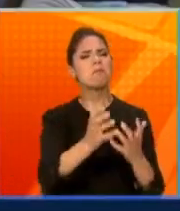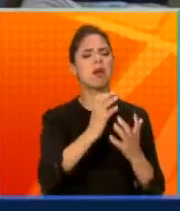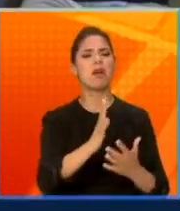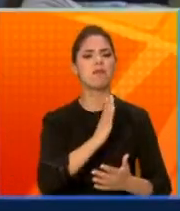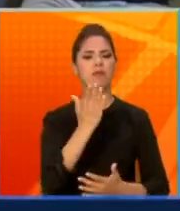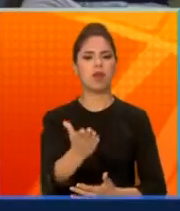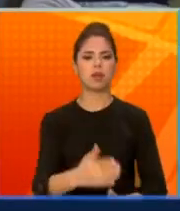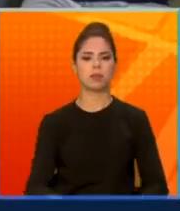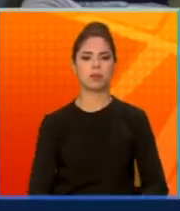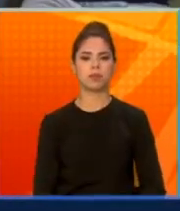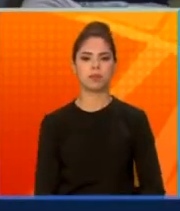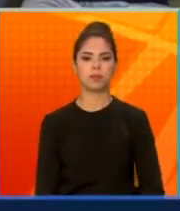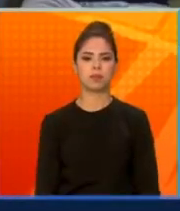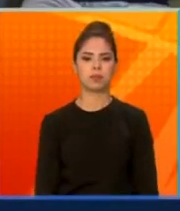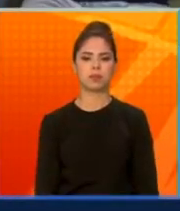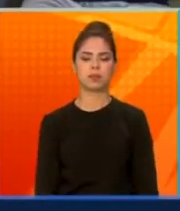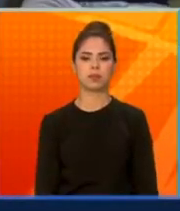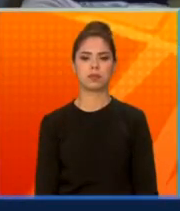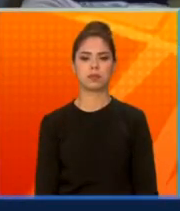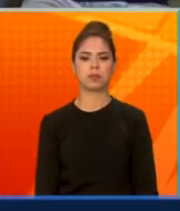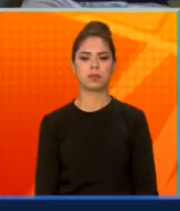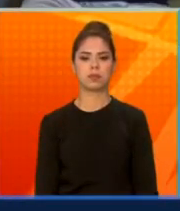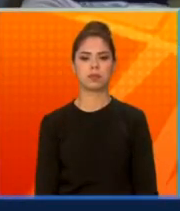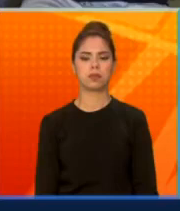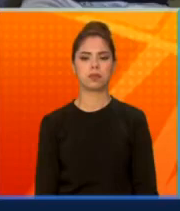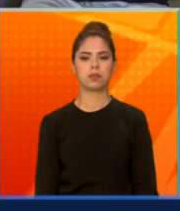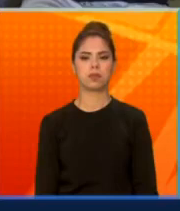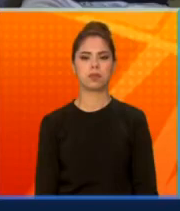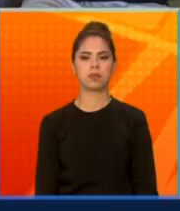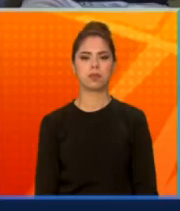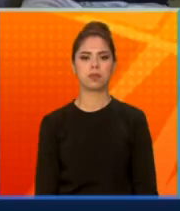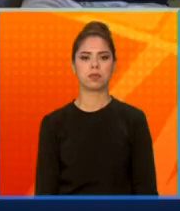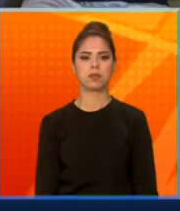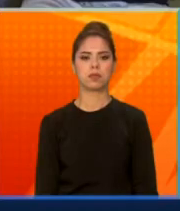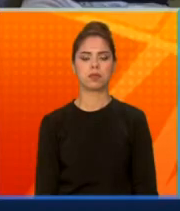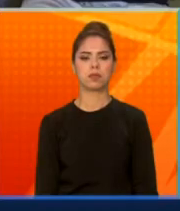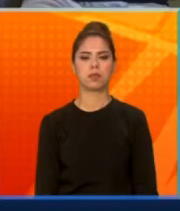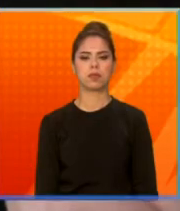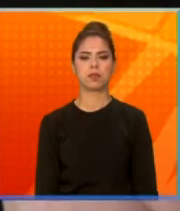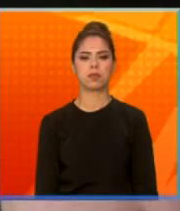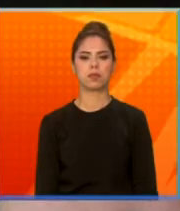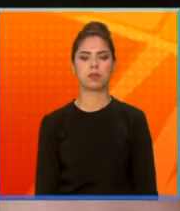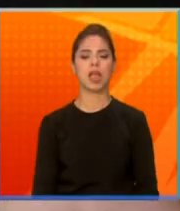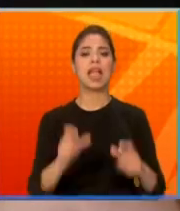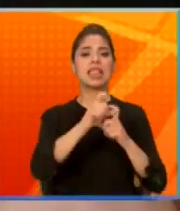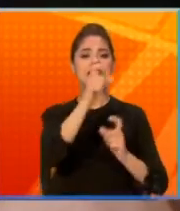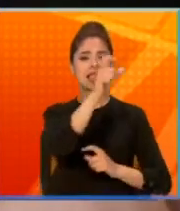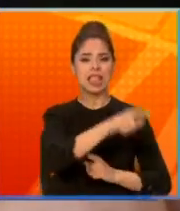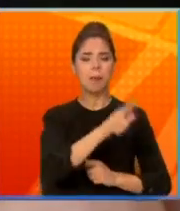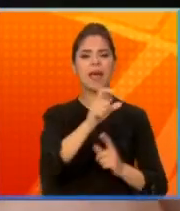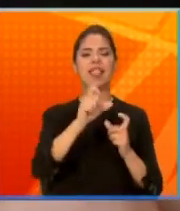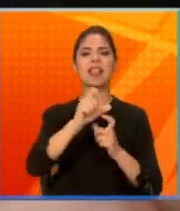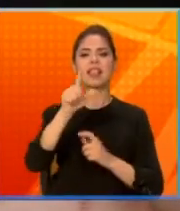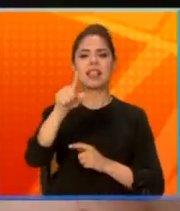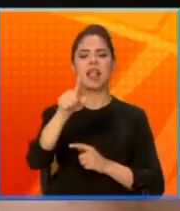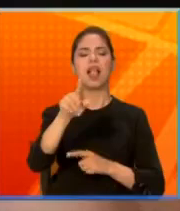de ayağa oldu seldanın vermiş olduğu Mutluluğun sırrı tarif edilmiyor Samet Sezgin'e